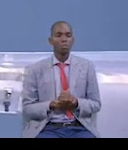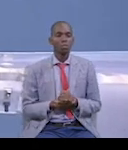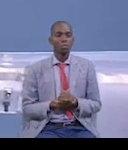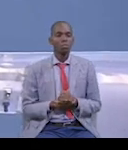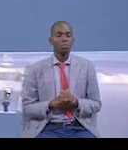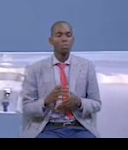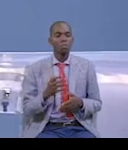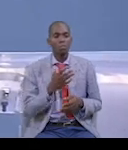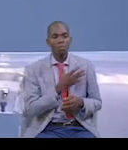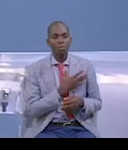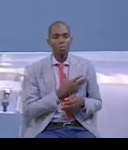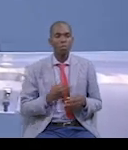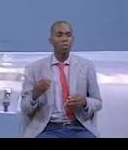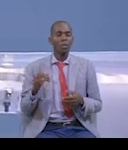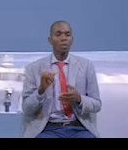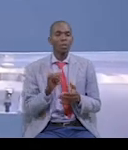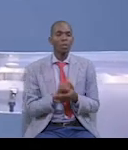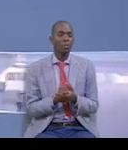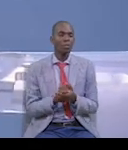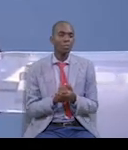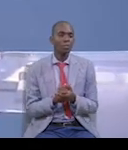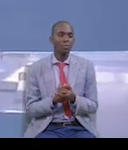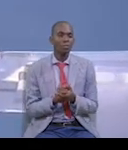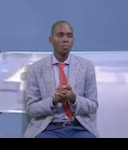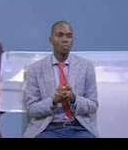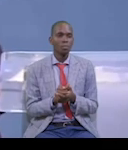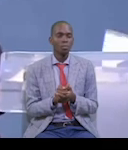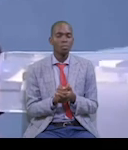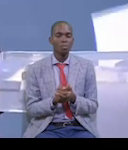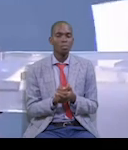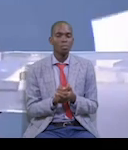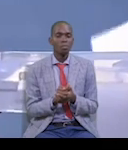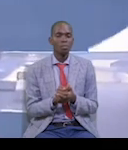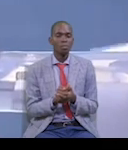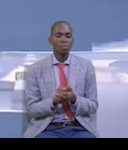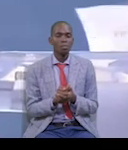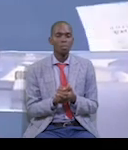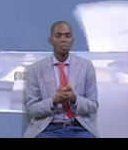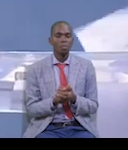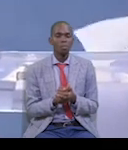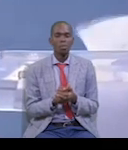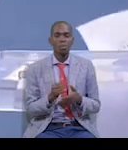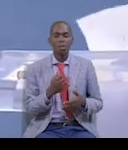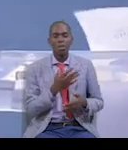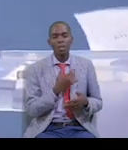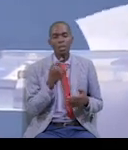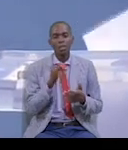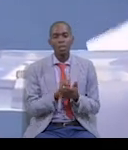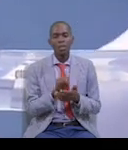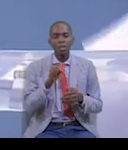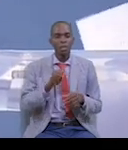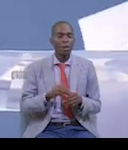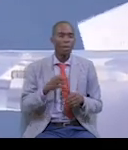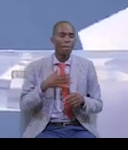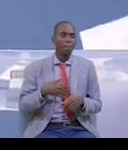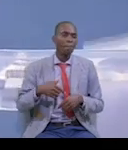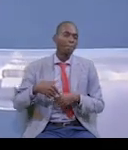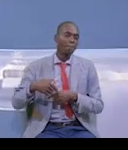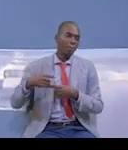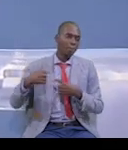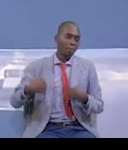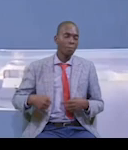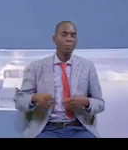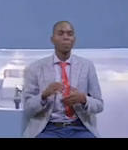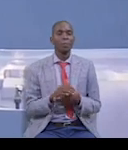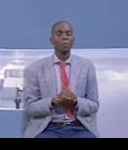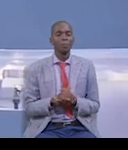brain cannot work anymore. వారు ఏమంటారంటే వయసు అయిపోయిందండి, మెదడు పనిచేయడం లేదు. They say, my heart is not strong anymore. నా